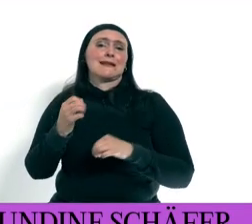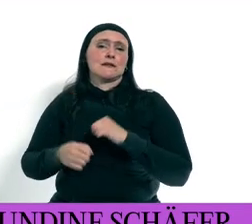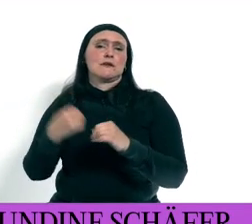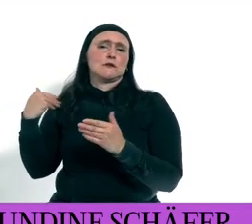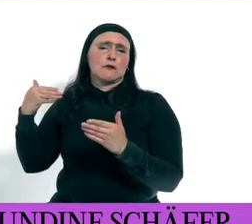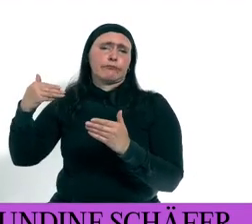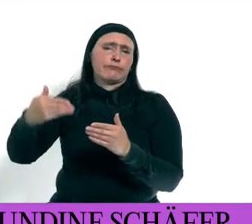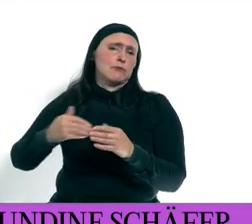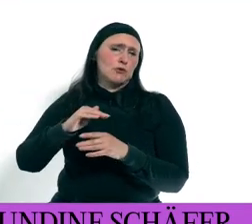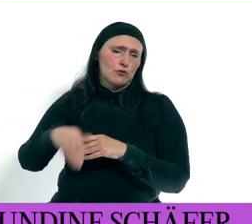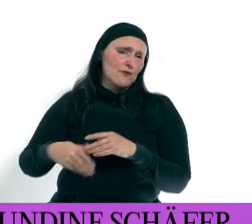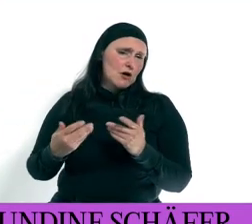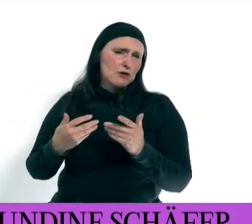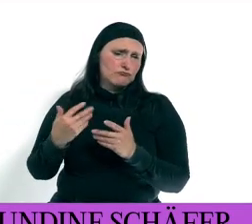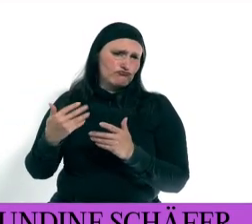Ateliers.